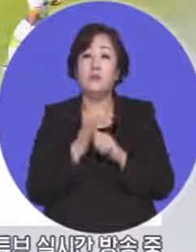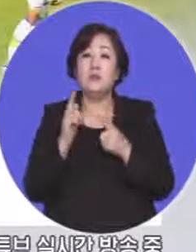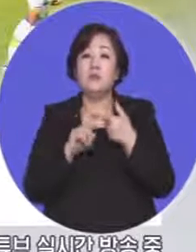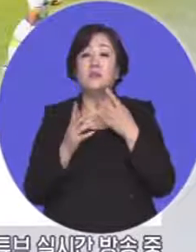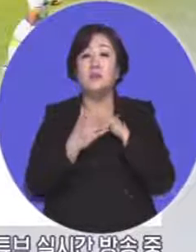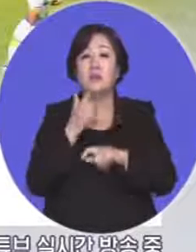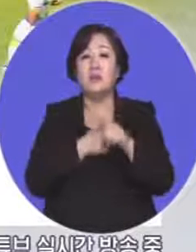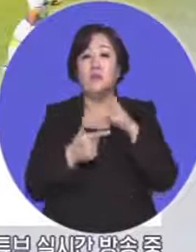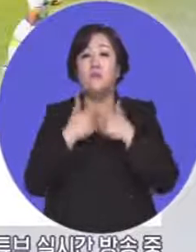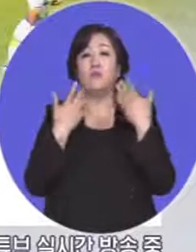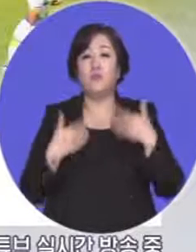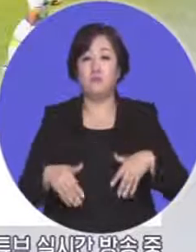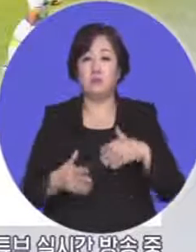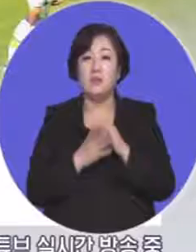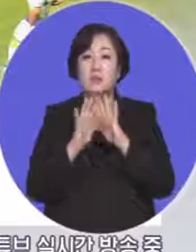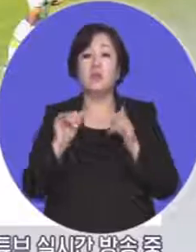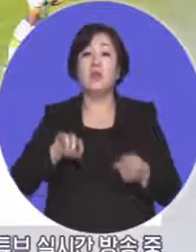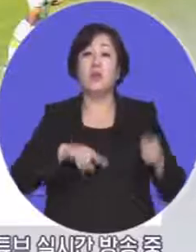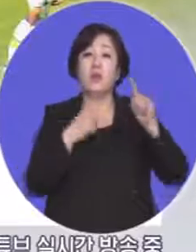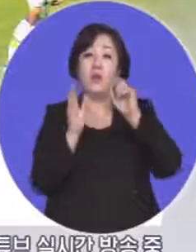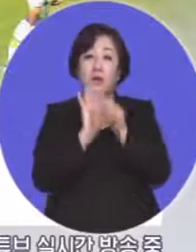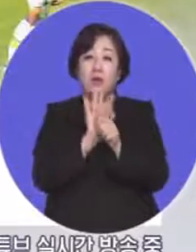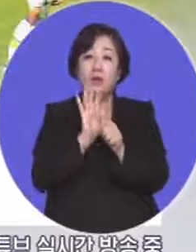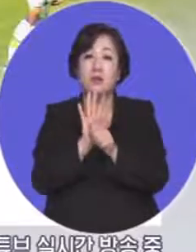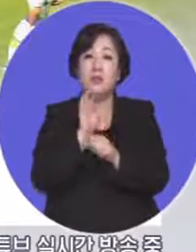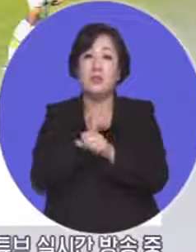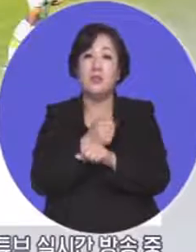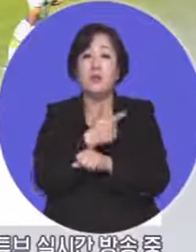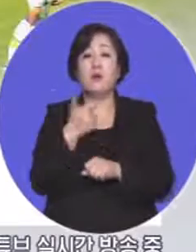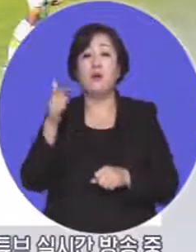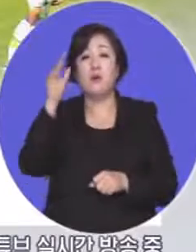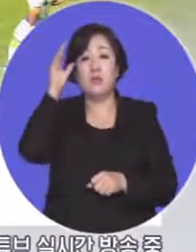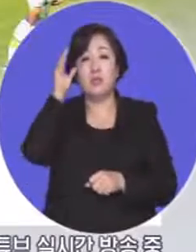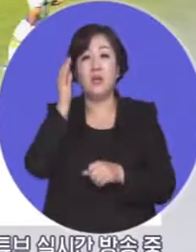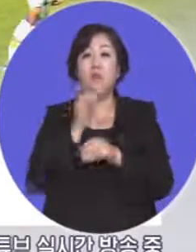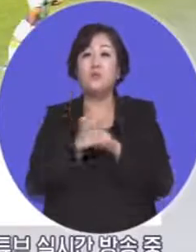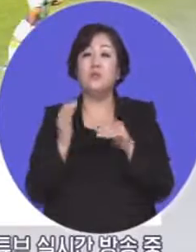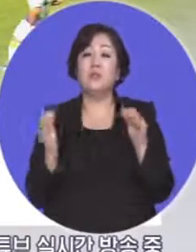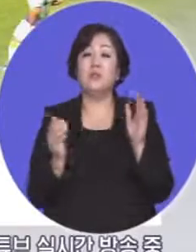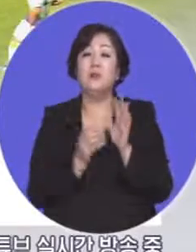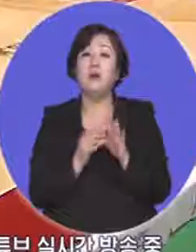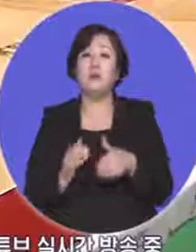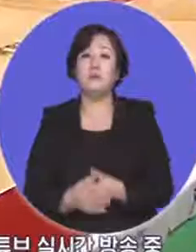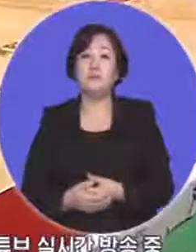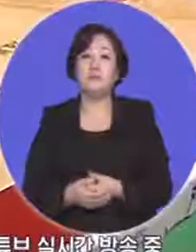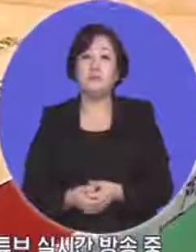지친 시민들에게 새로운 활력소가 될 것으로 기대됩니다. 윤주은 기자입니다.